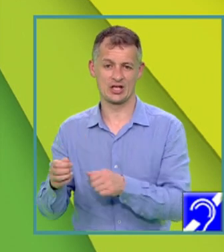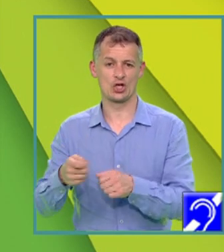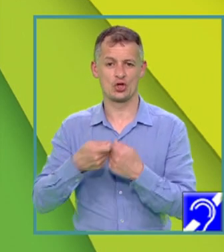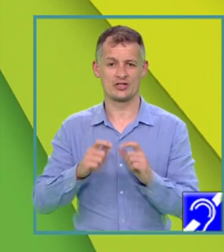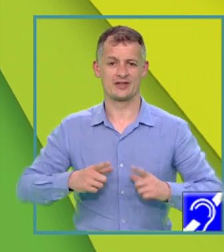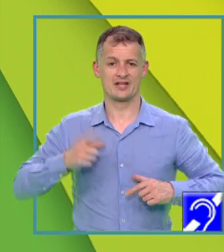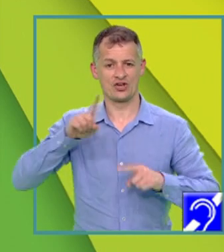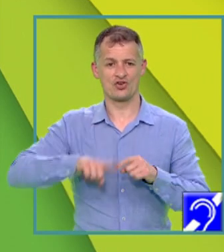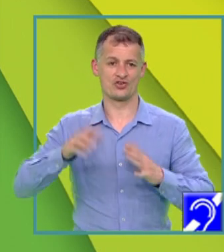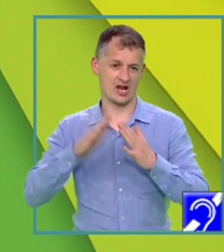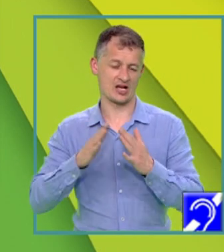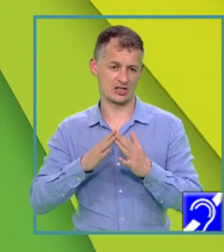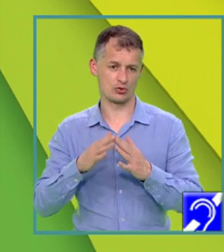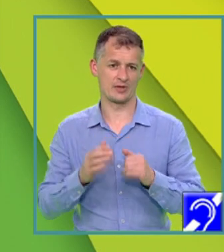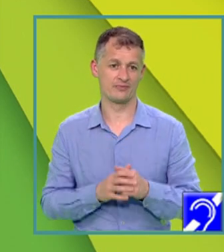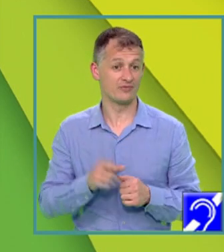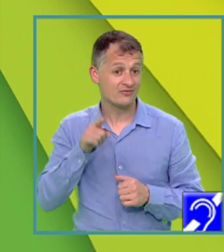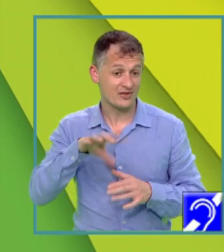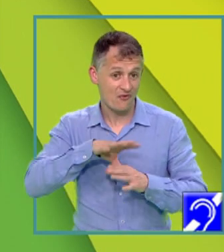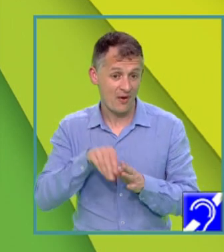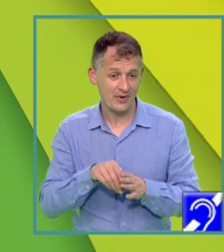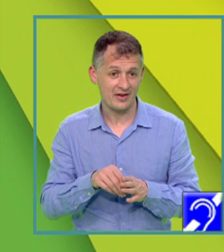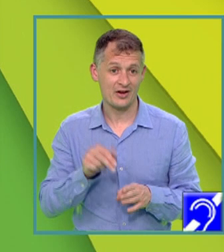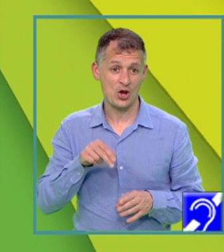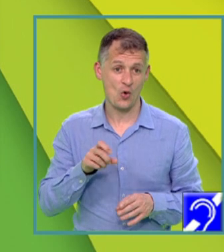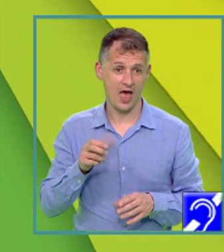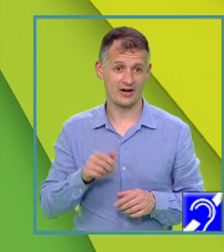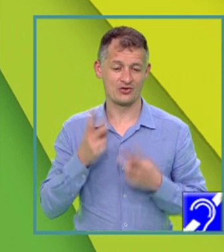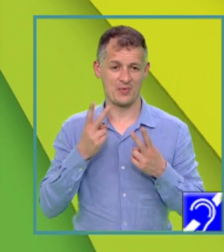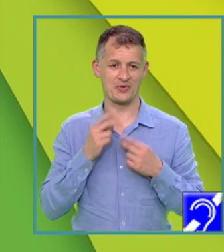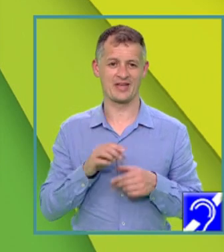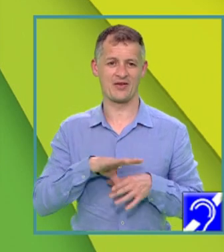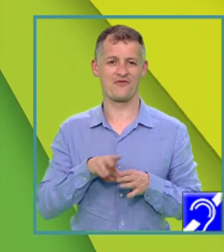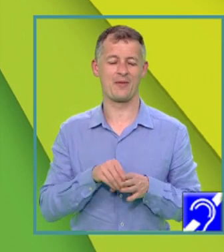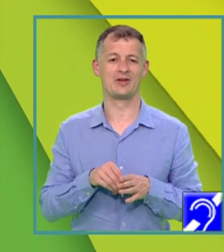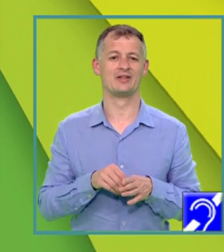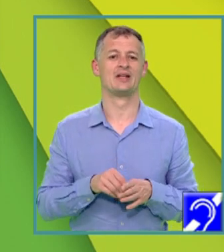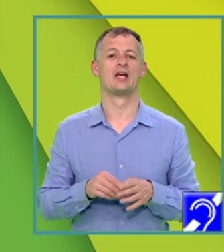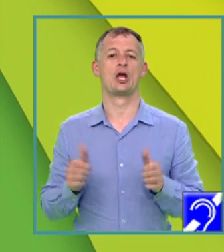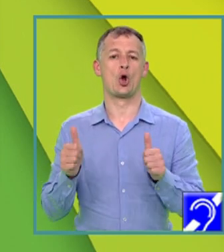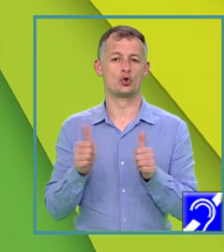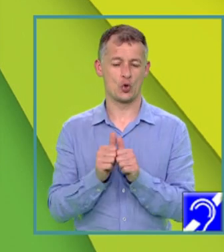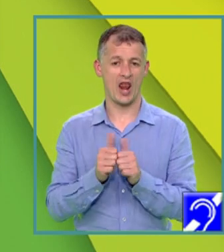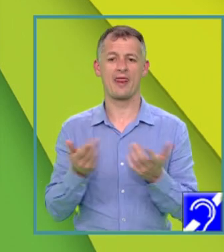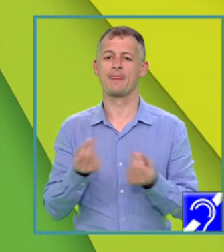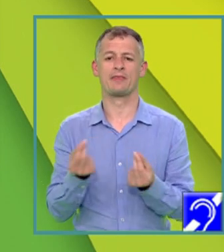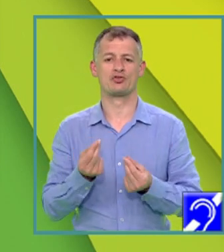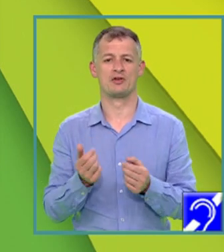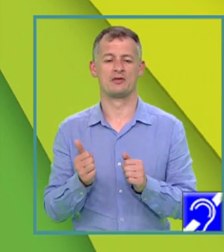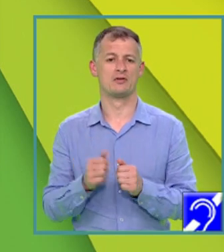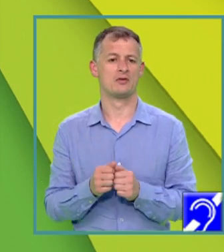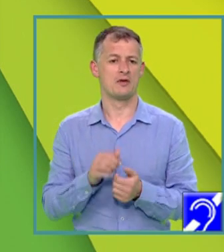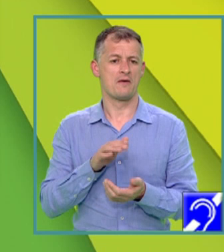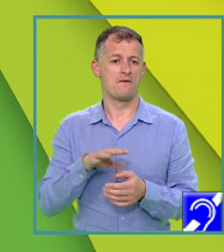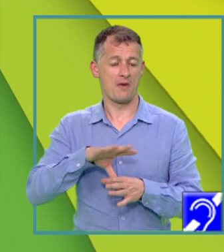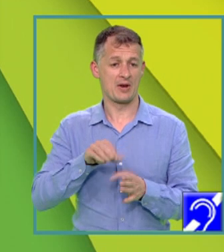gospodării. În cadrul acestei familii nucleare, cea mai importantă este de fapt familia conjugală. De ce? Este o familie bazată